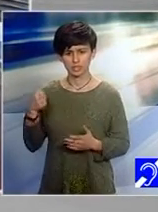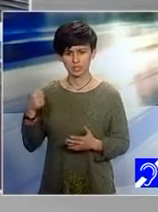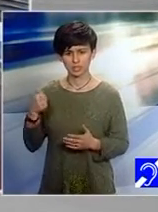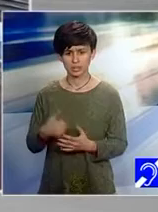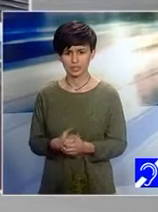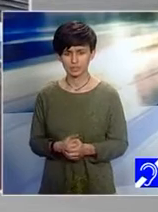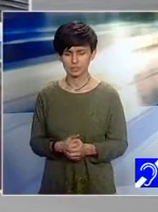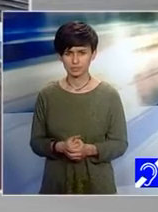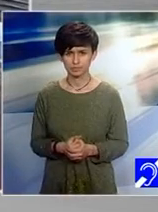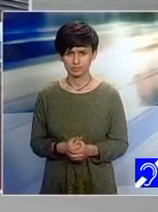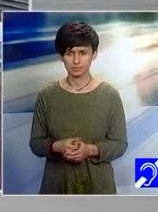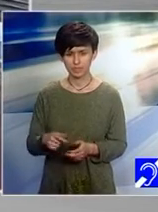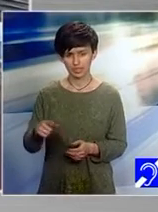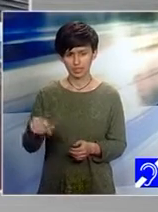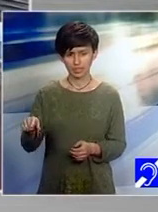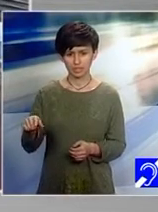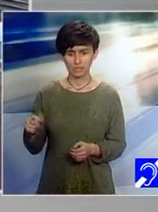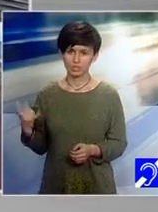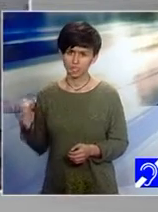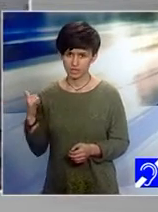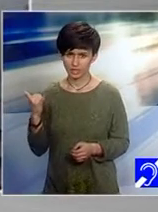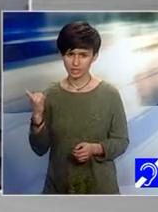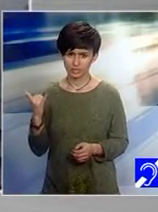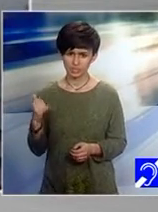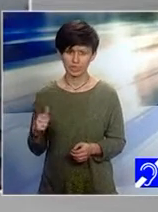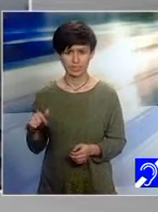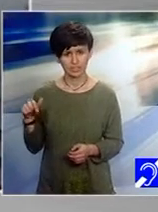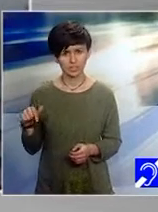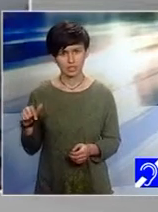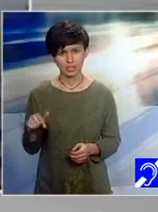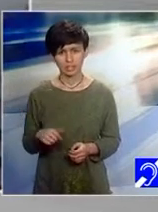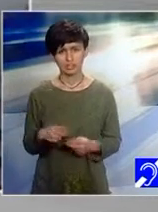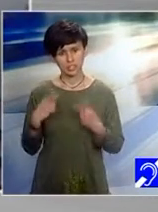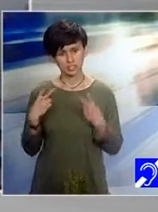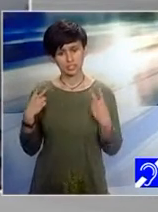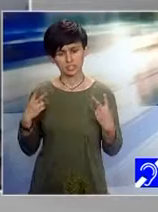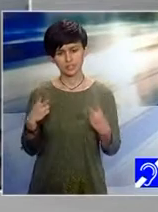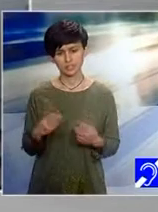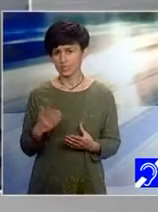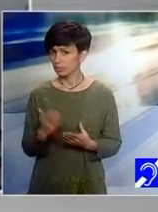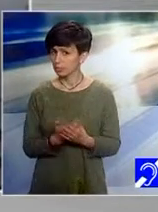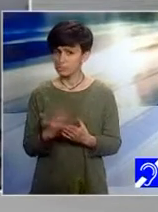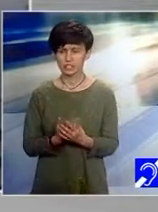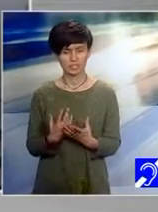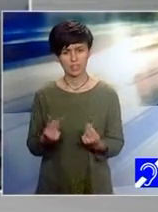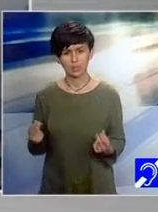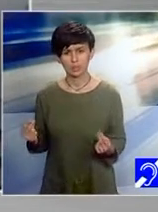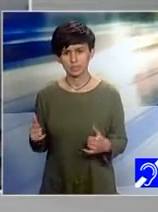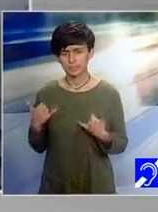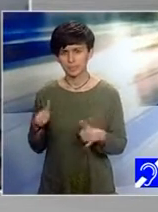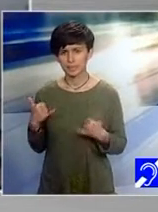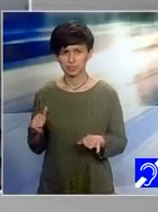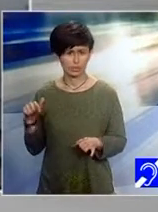curând amândoi v-ați întors, acest pelerinaj a avut loc de curând. Să ne povestiți puțin ce s-a întâmplat